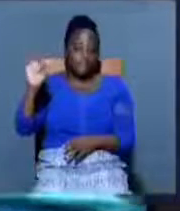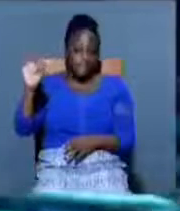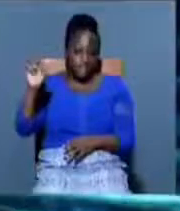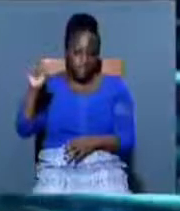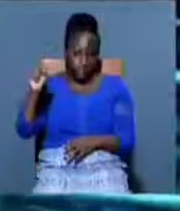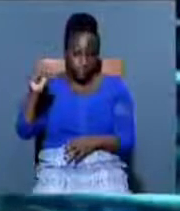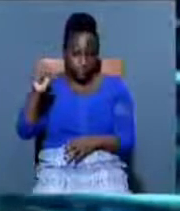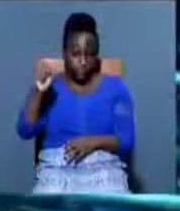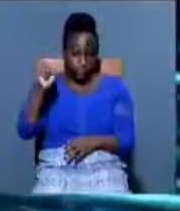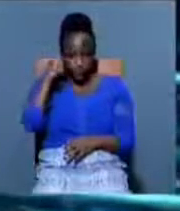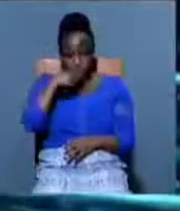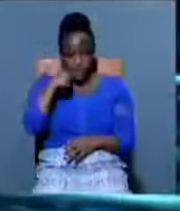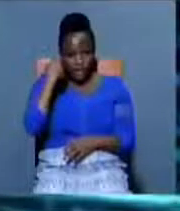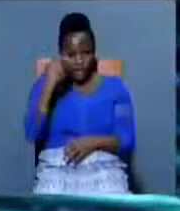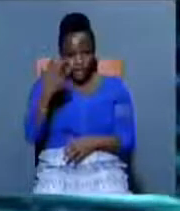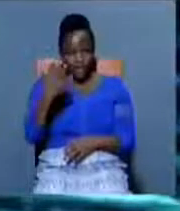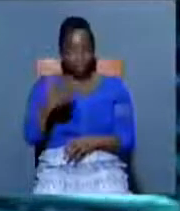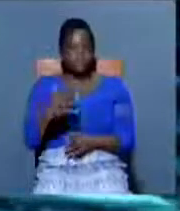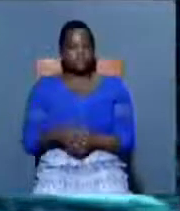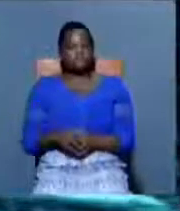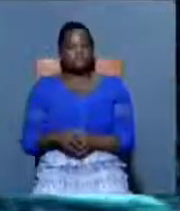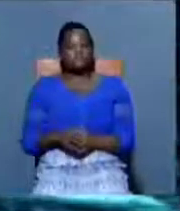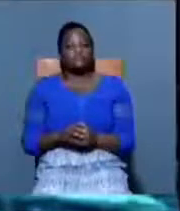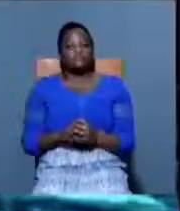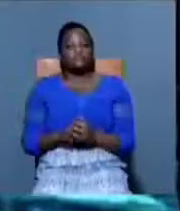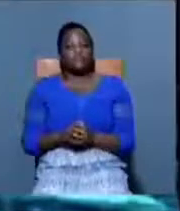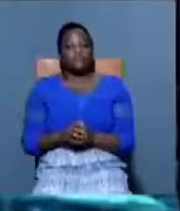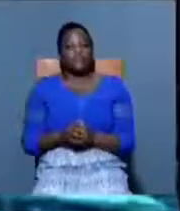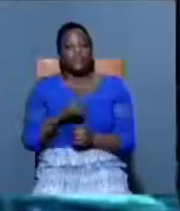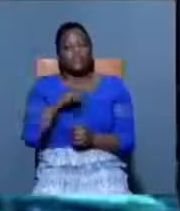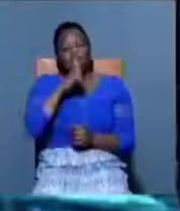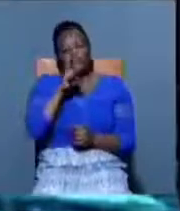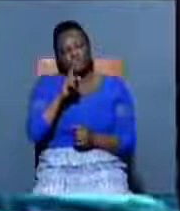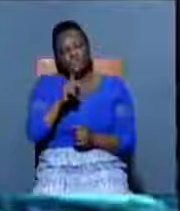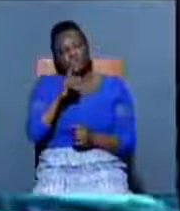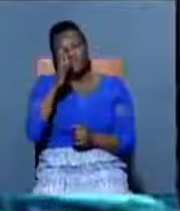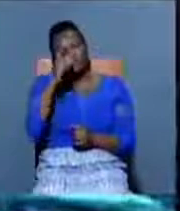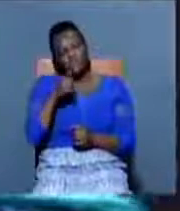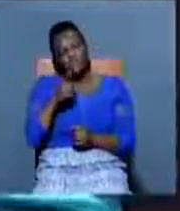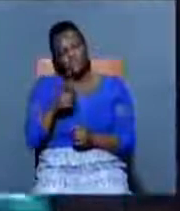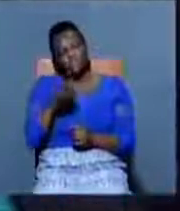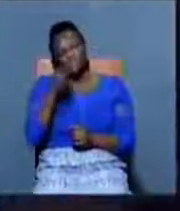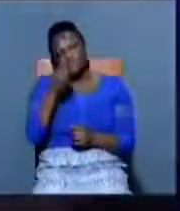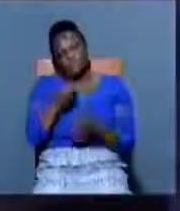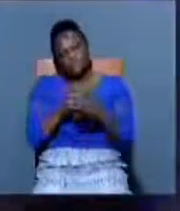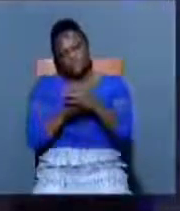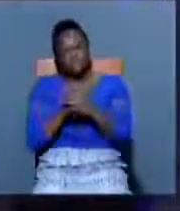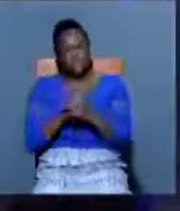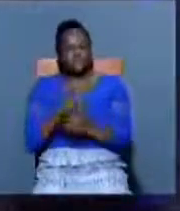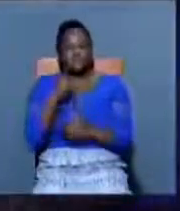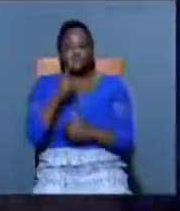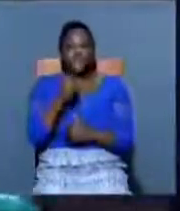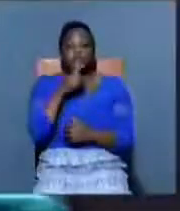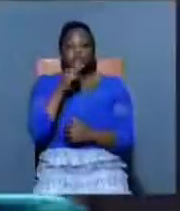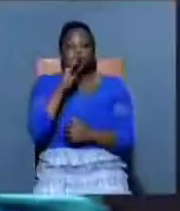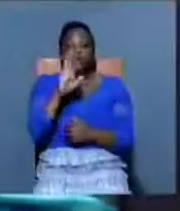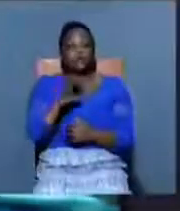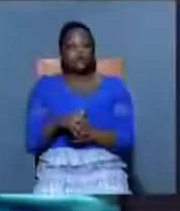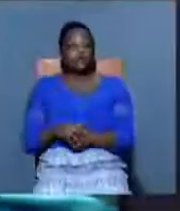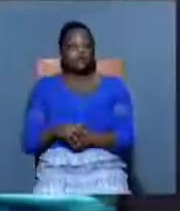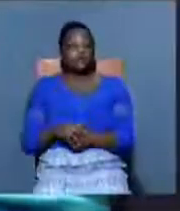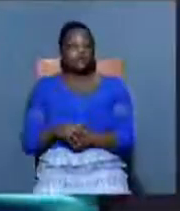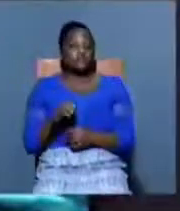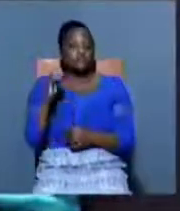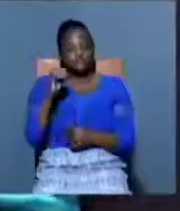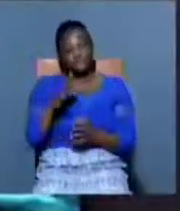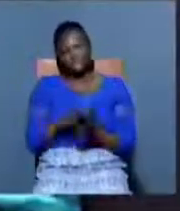mwanamke alipoulizwa na Mungu, kwa nini umekula tunda? Hakumtaja mumewe. Mwanamke alisema ni nyoka. Utaona mwanaume